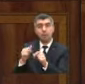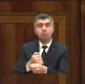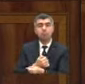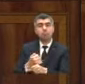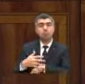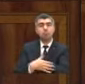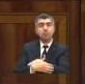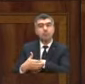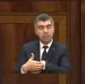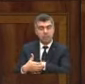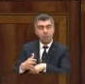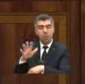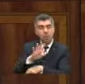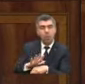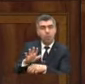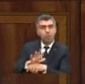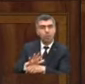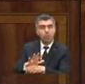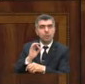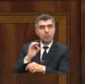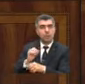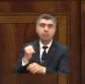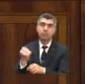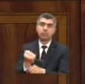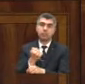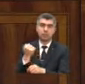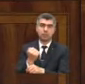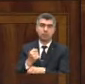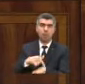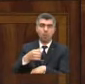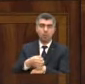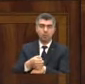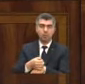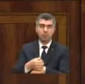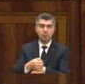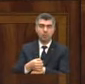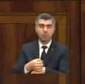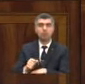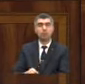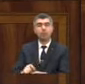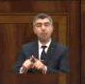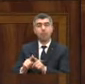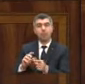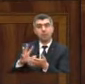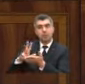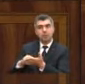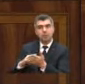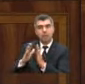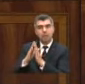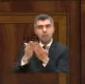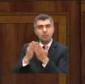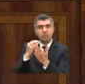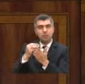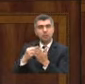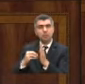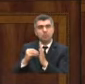المعلومات اللازمه عن الحاله الاجتماعيه والاقتصاديه تعطلتوا فيها السيد رئيس الحكومه. الولايتكم سالات باقي ما جبتوش لنا السجل الاجتماعي وكتقولوا لنا غيكون تدريجيا